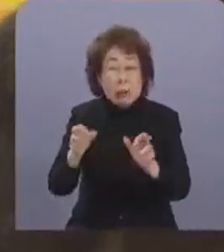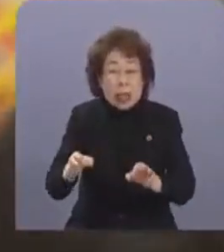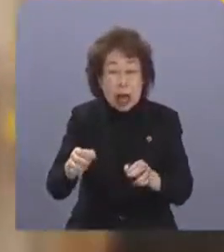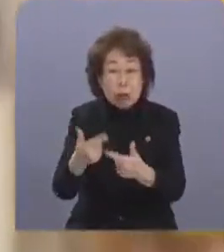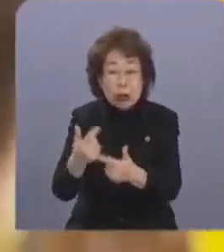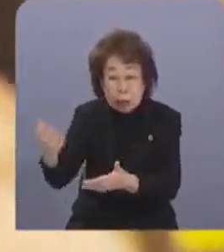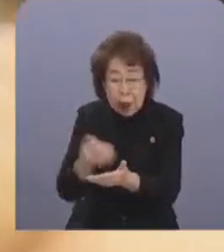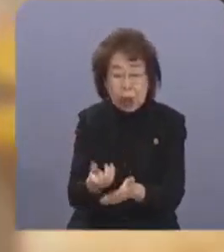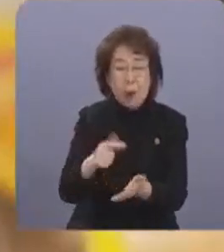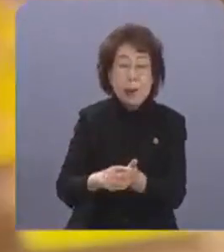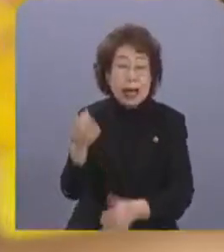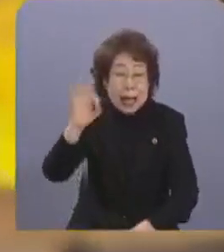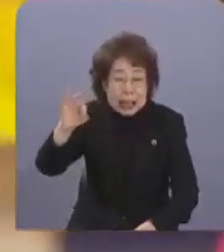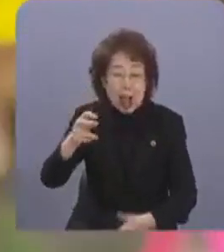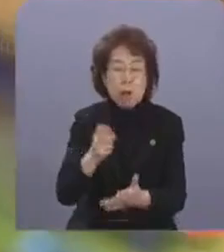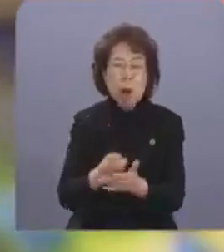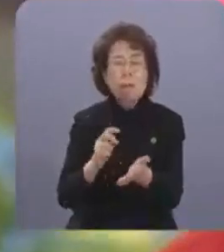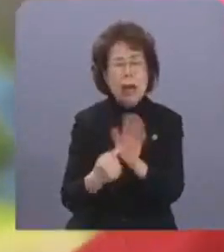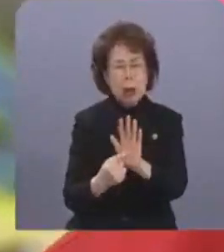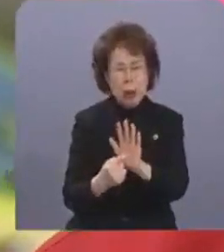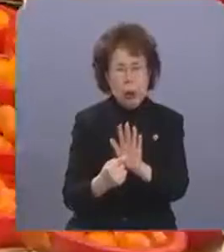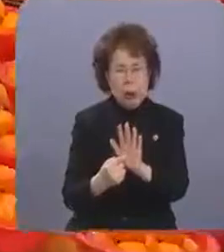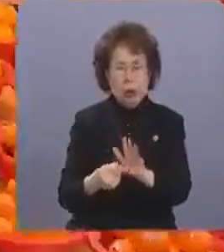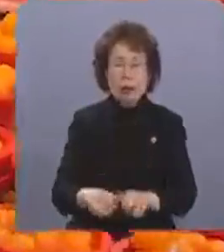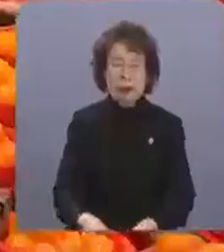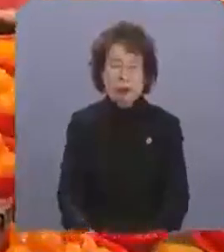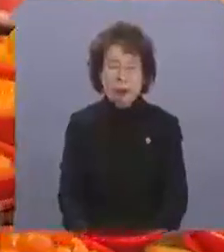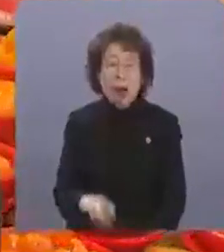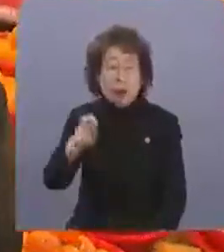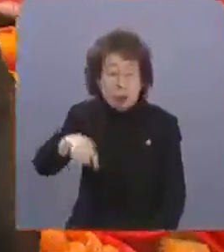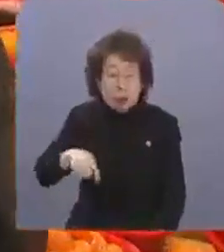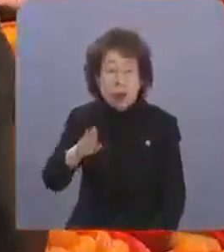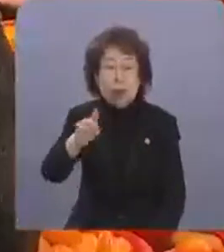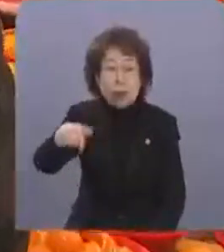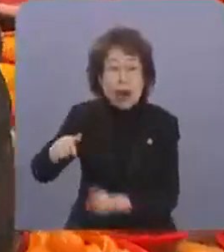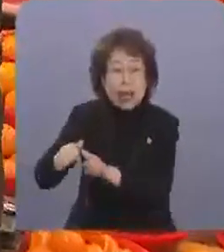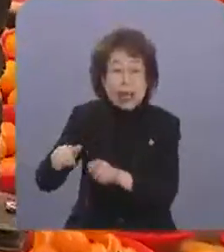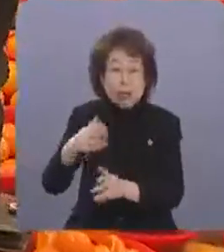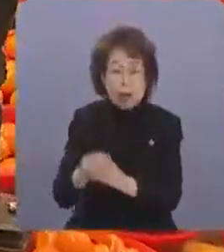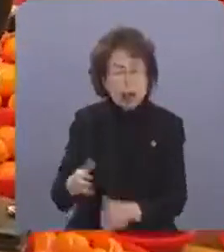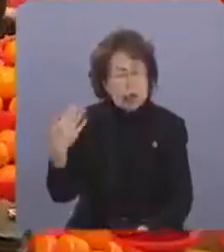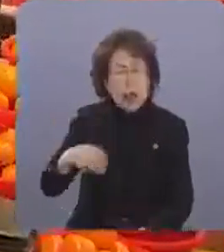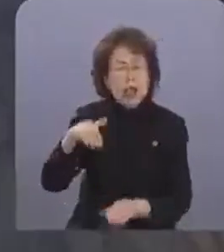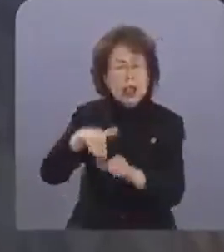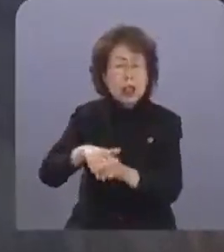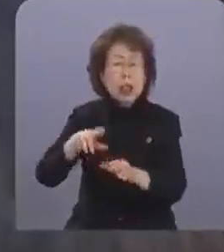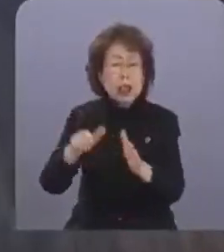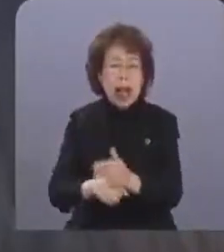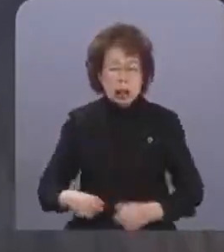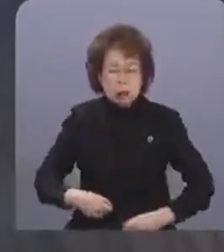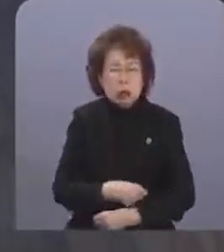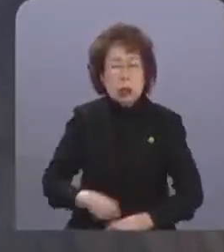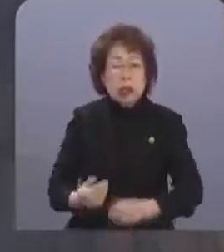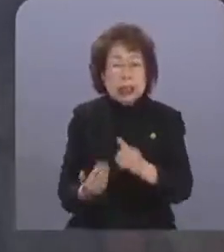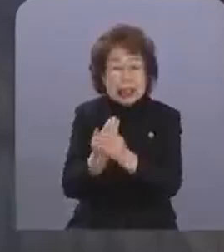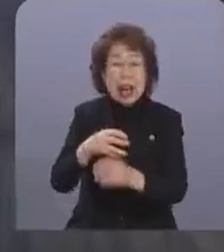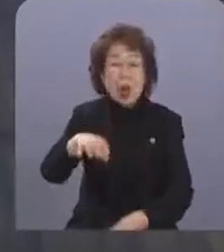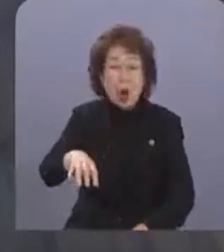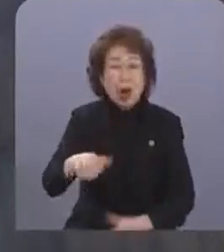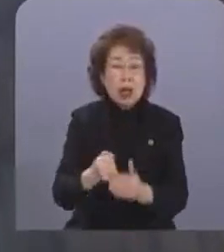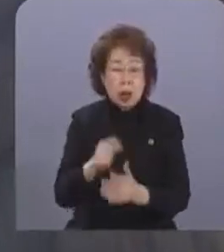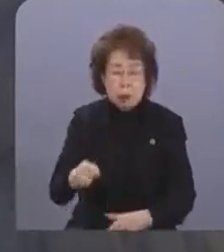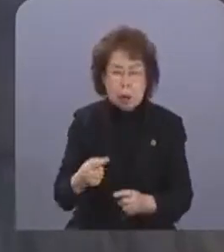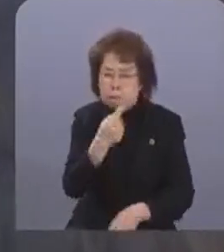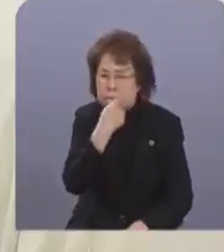이전을 위한 개정법 통과를 약속했습니다. 무소속 박주원 후보는 지난 선거 당시 부정선거가 이뤄졌다며